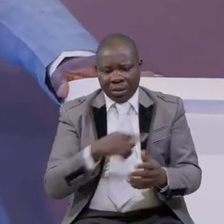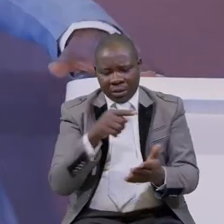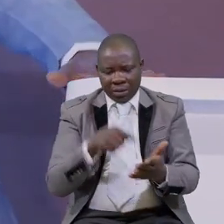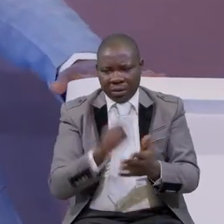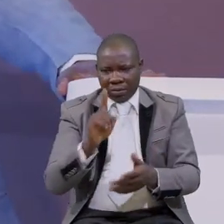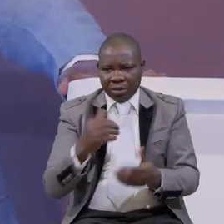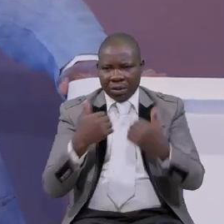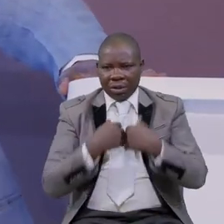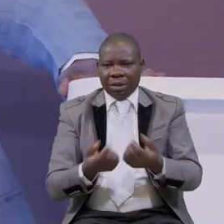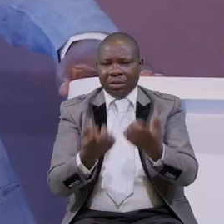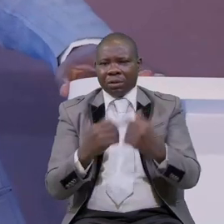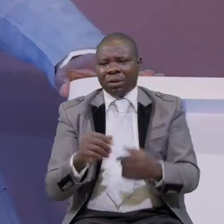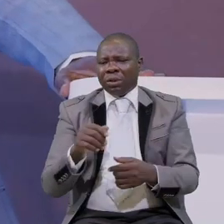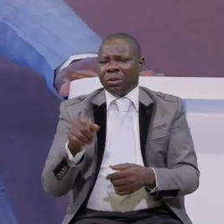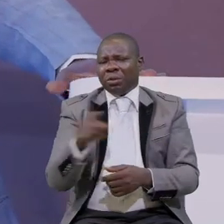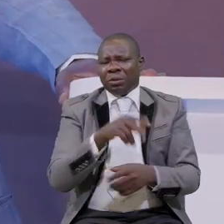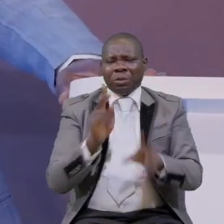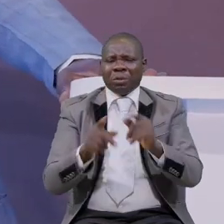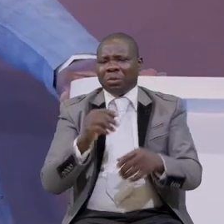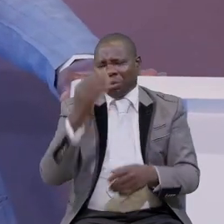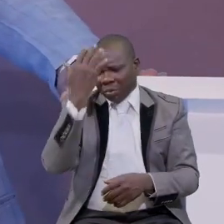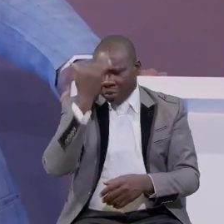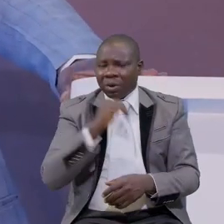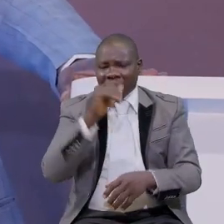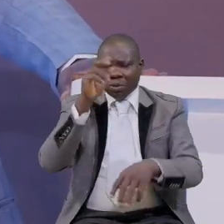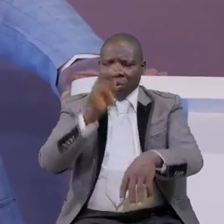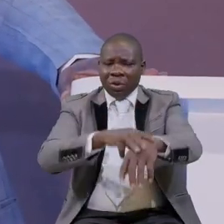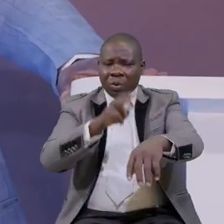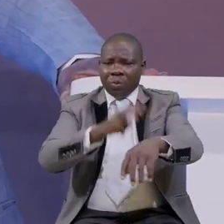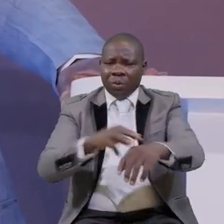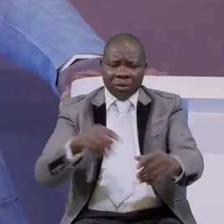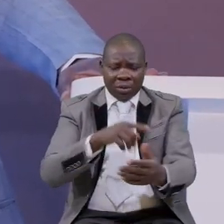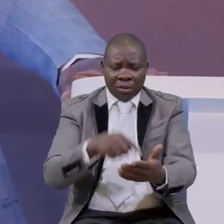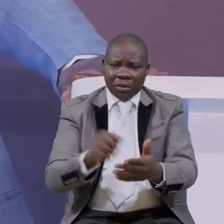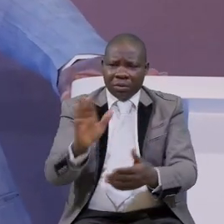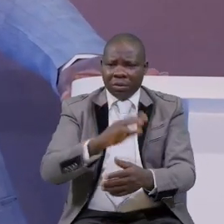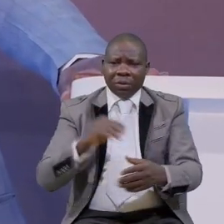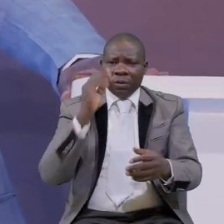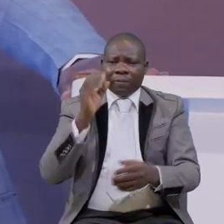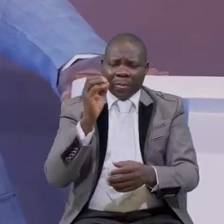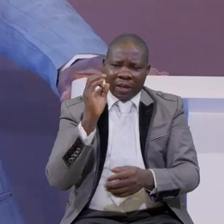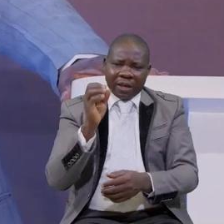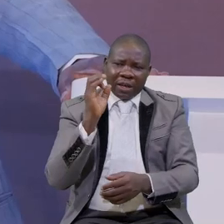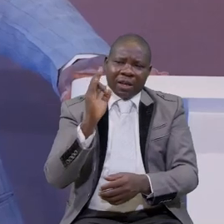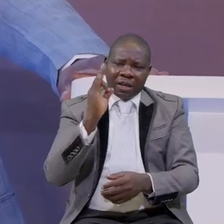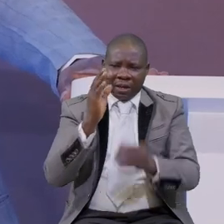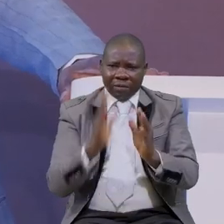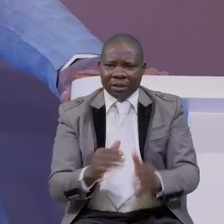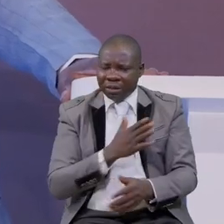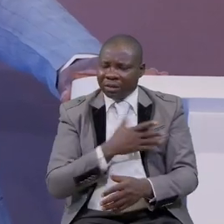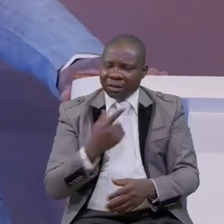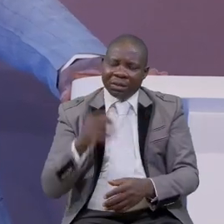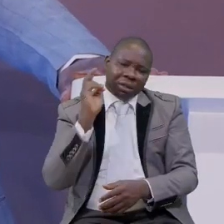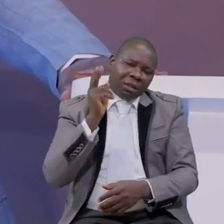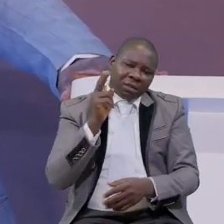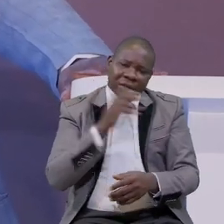venu. Vous là, pourquoi ne pas avertir vos évangélistes là et vos gens-là? Pourquoi vous ne leur dites pas? Pourquoi ne leur